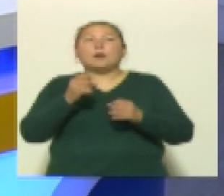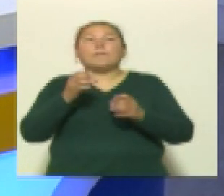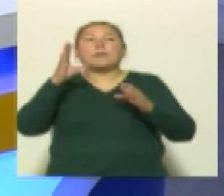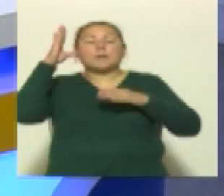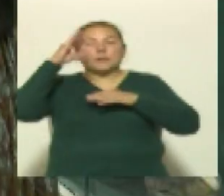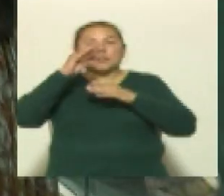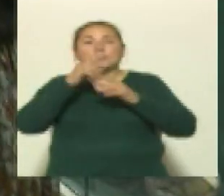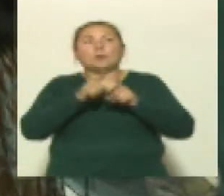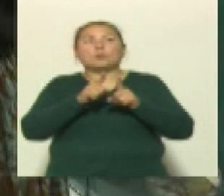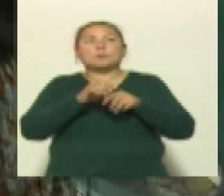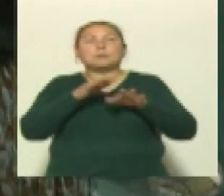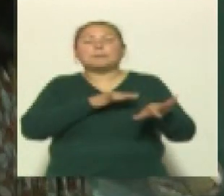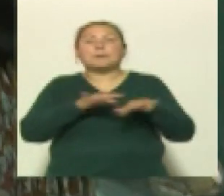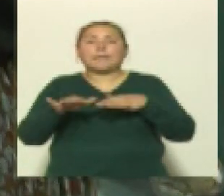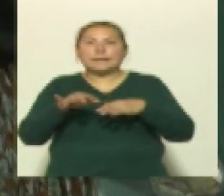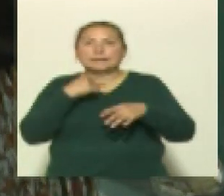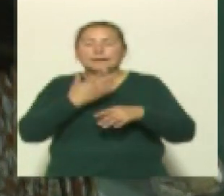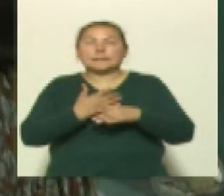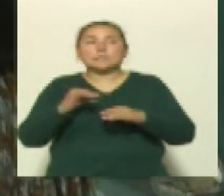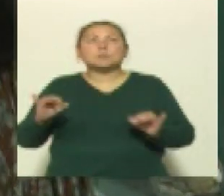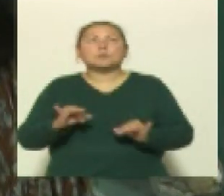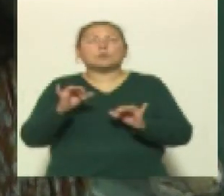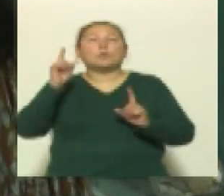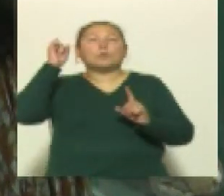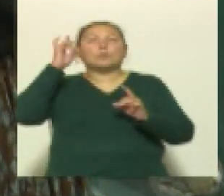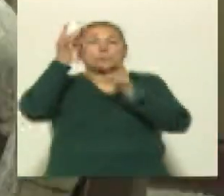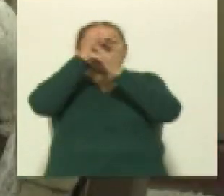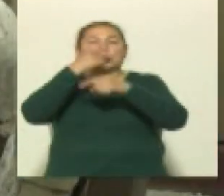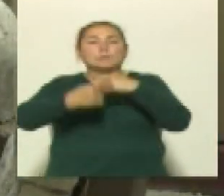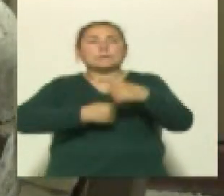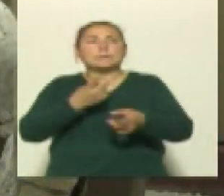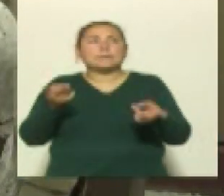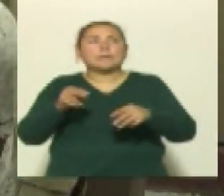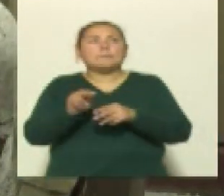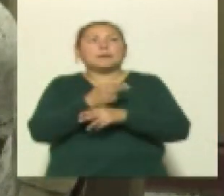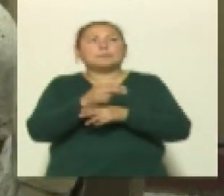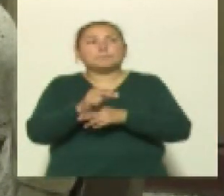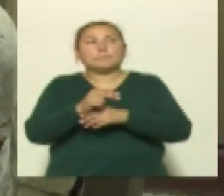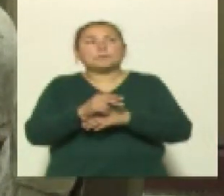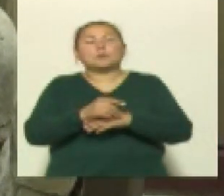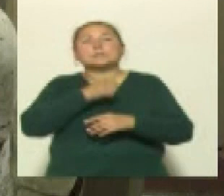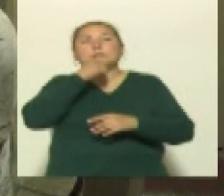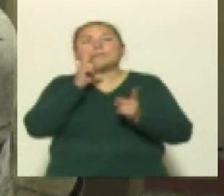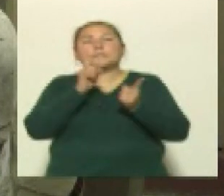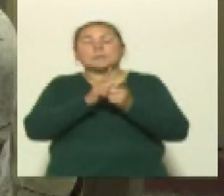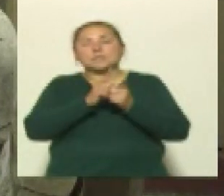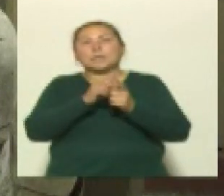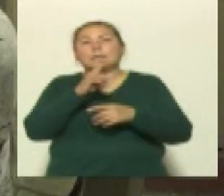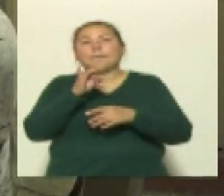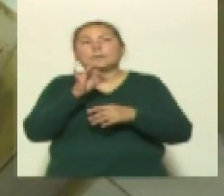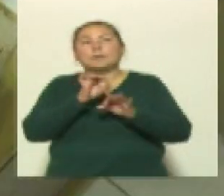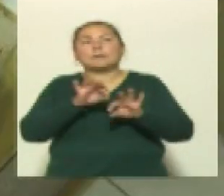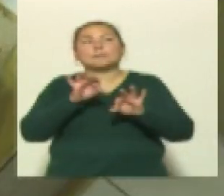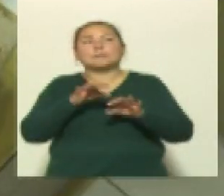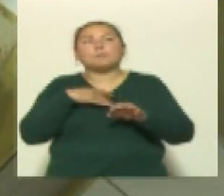вечер мероприятие посвящено пропаганде историко-культурного наследия края и патриотическому воспитанию подростков на встрече краевед Мурат АК Мурзаев